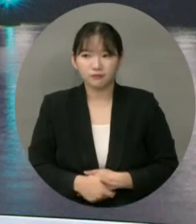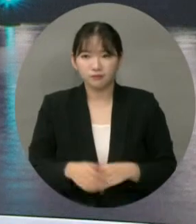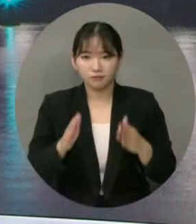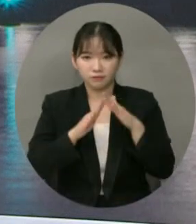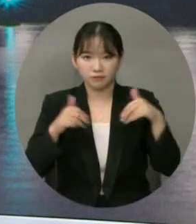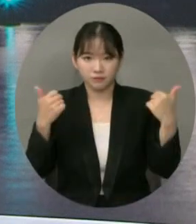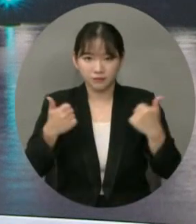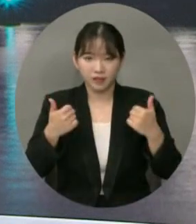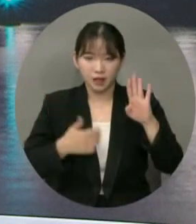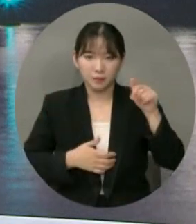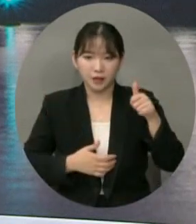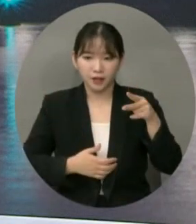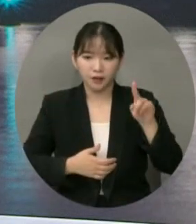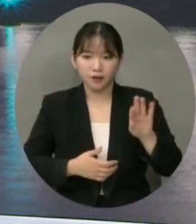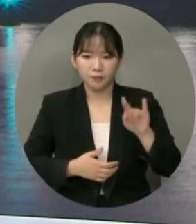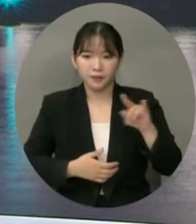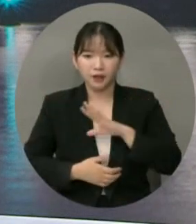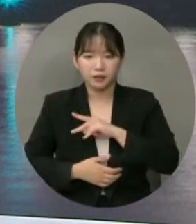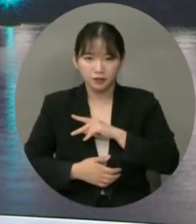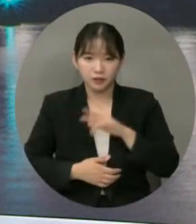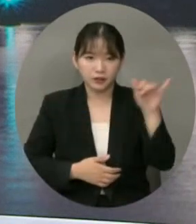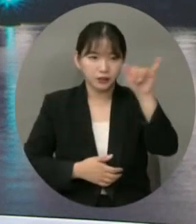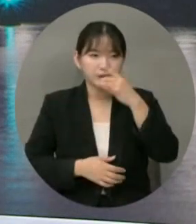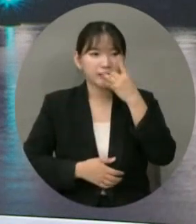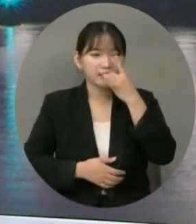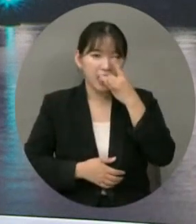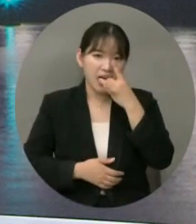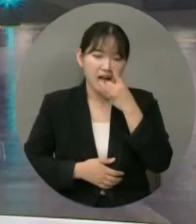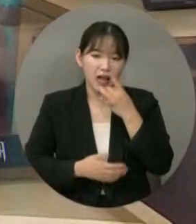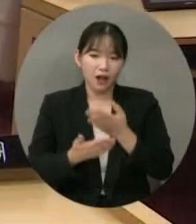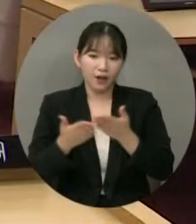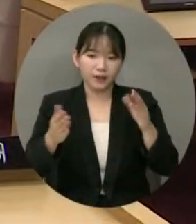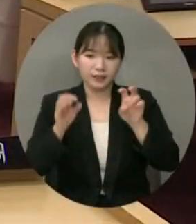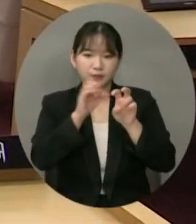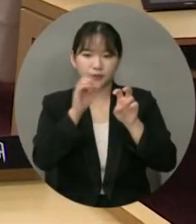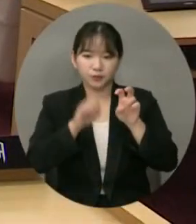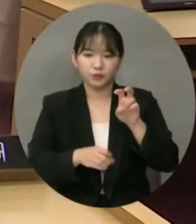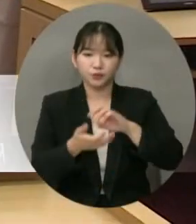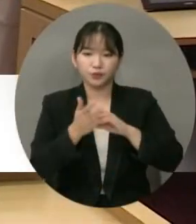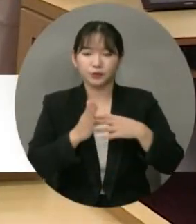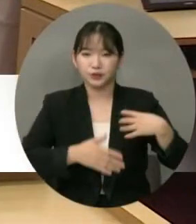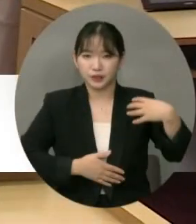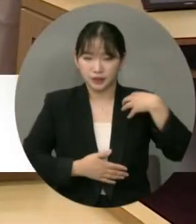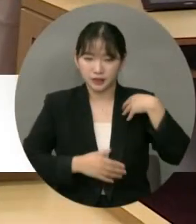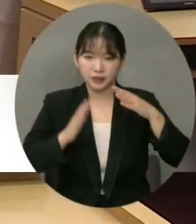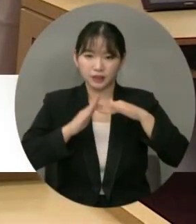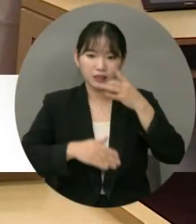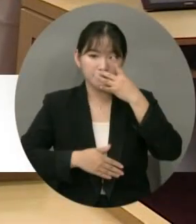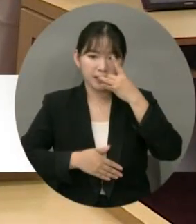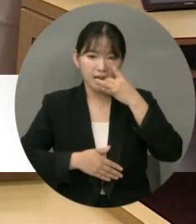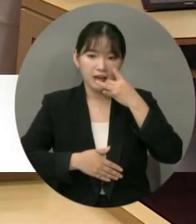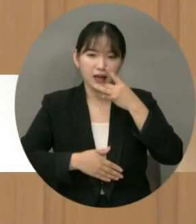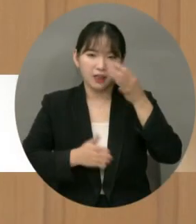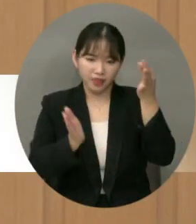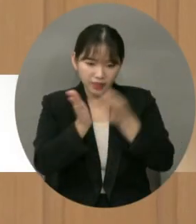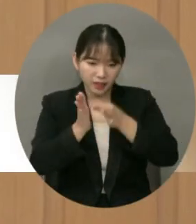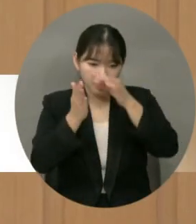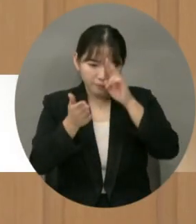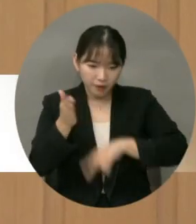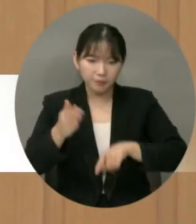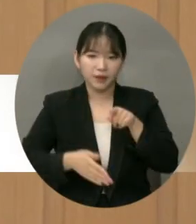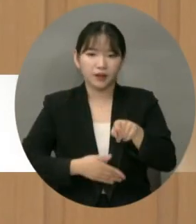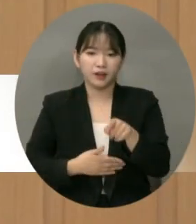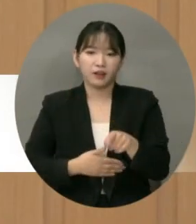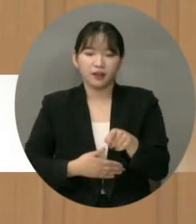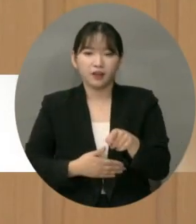전남도 의회 박형대 의원은 전국 살 공급량의 20% 가량을 차지하는 전남 살이 저가로 판매되고